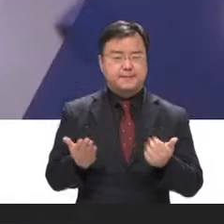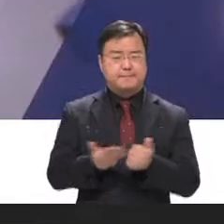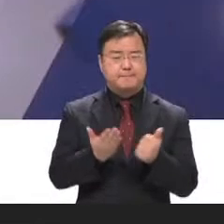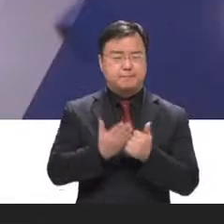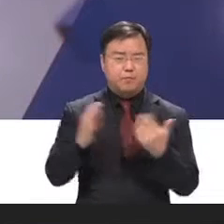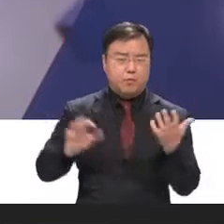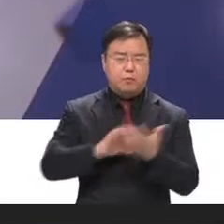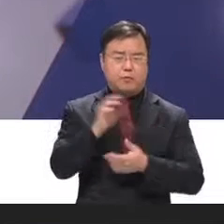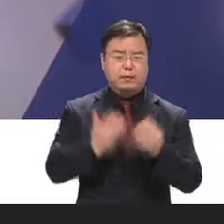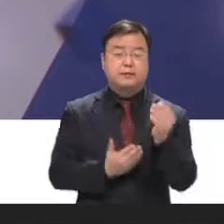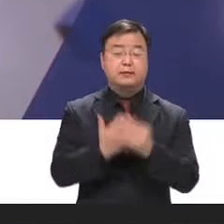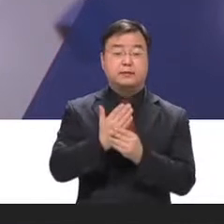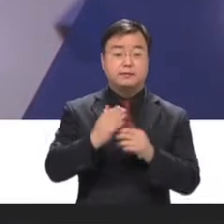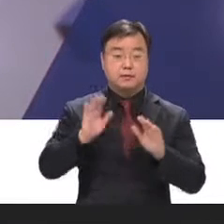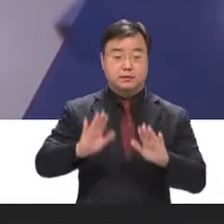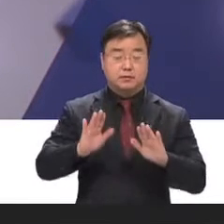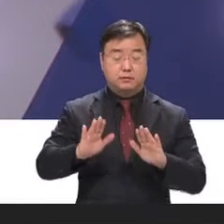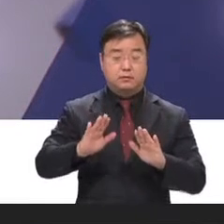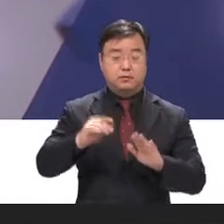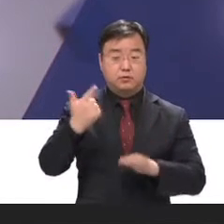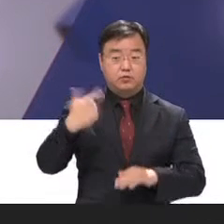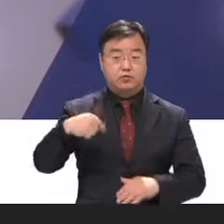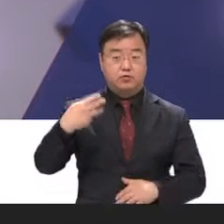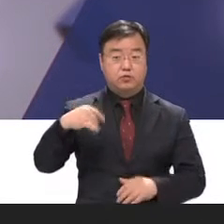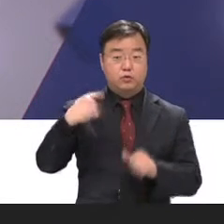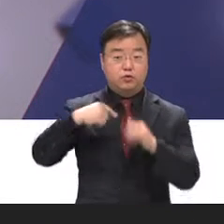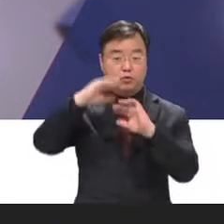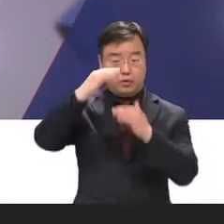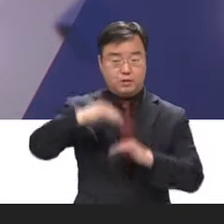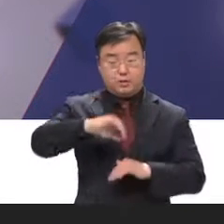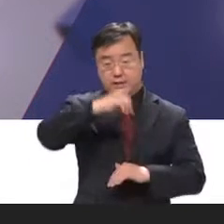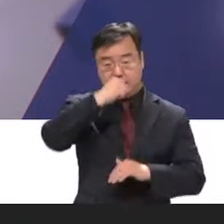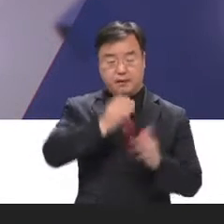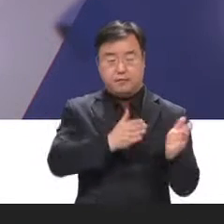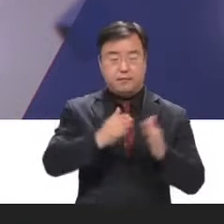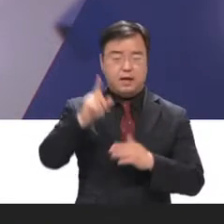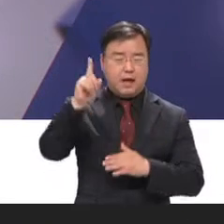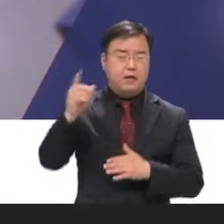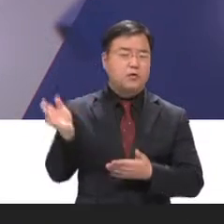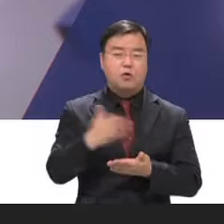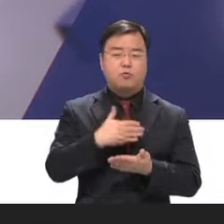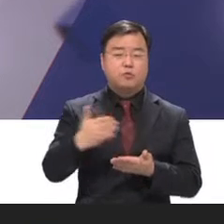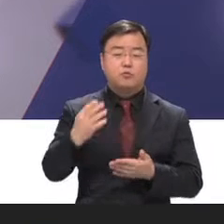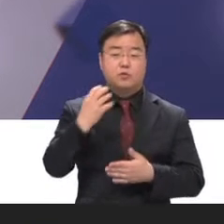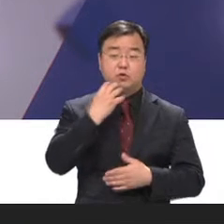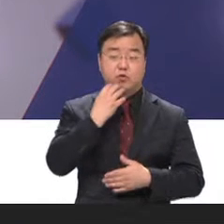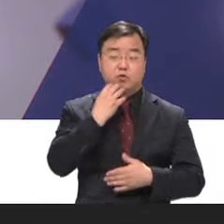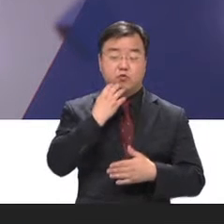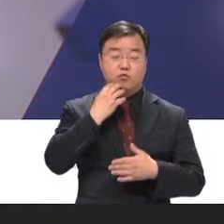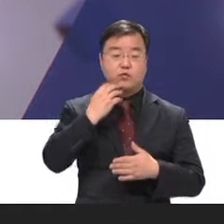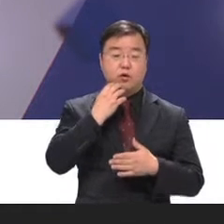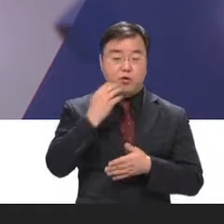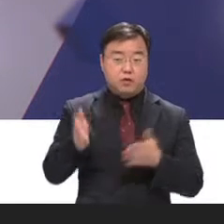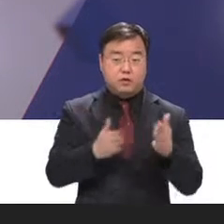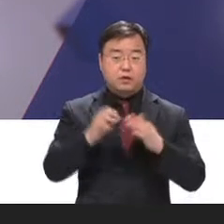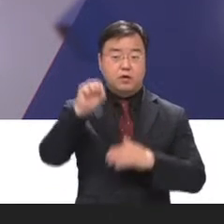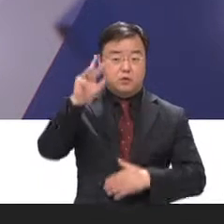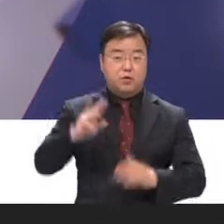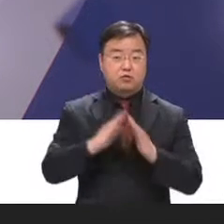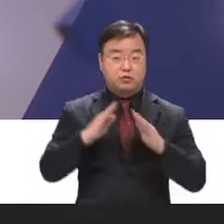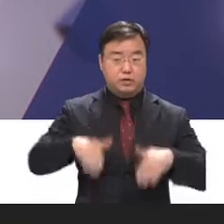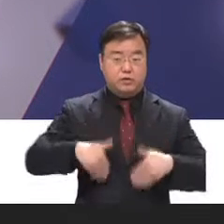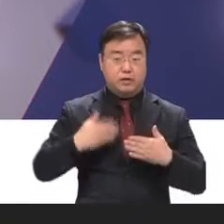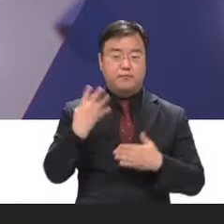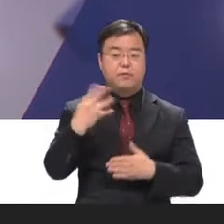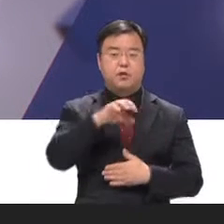현재 누리과정 예산을 전후 편성하지 않은 지역은 서울과 경기 광주 전남 등대 곳입니다 지난 20일에는